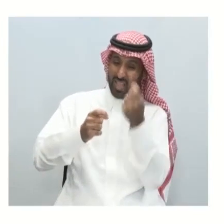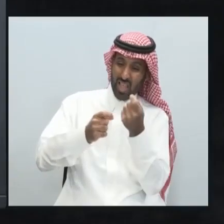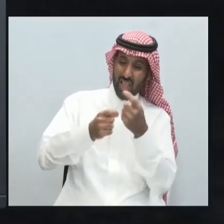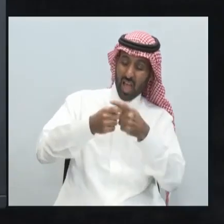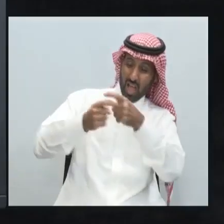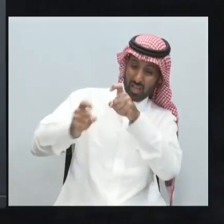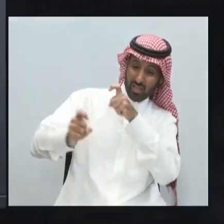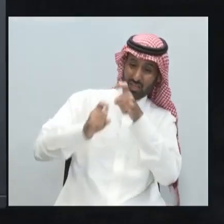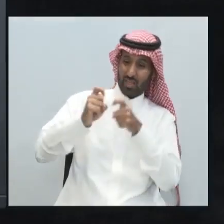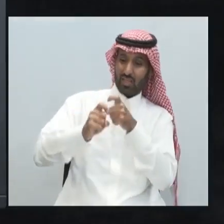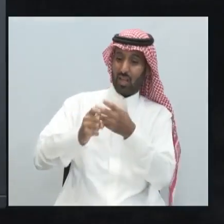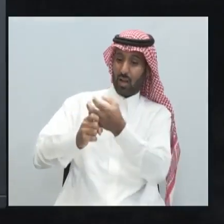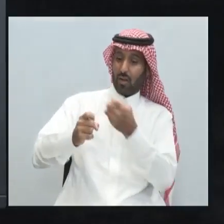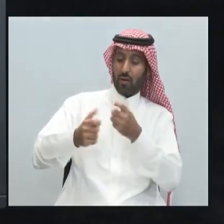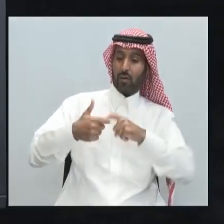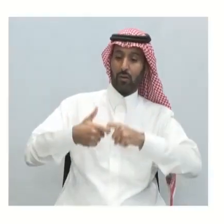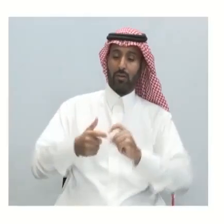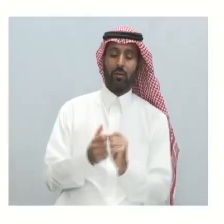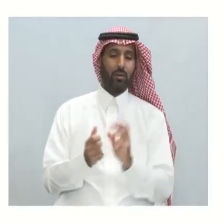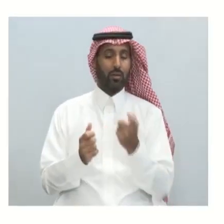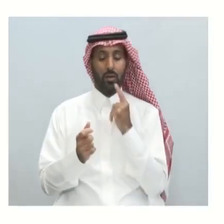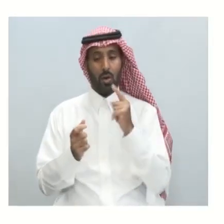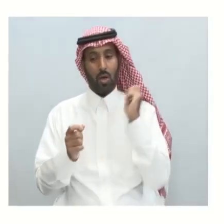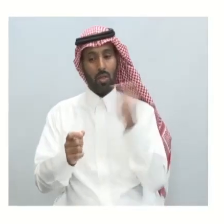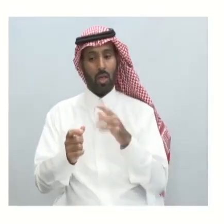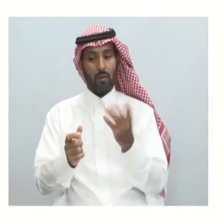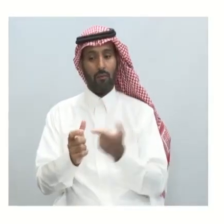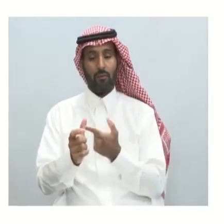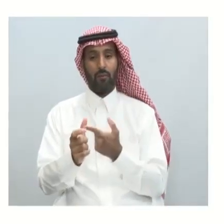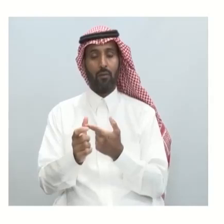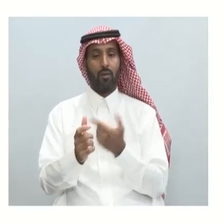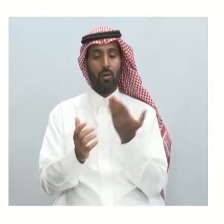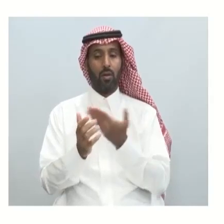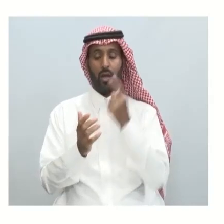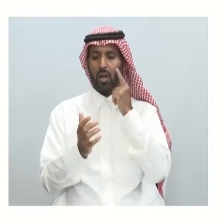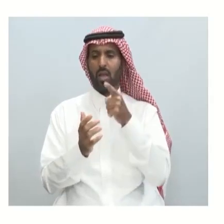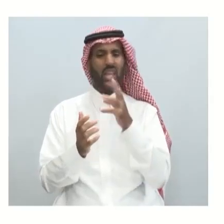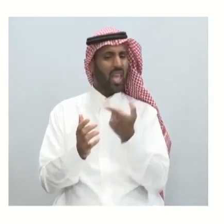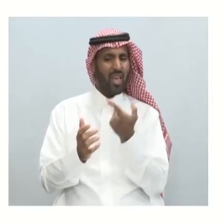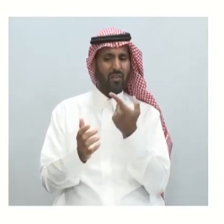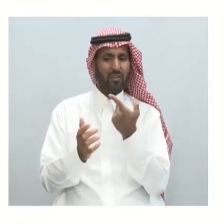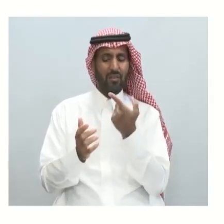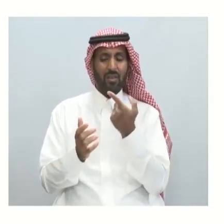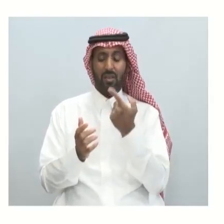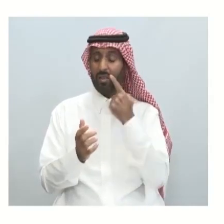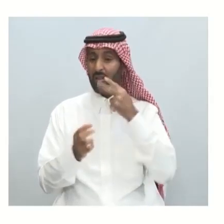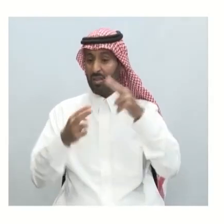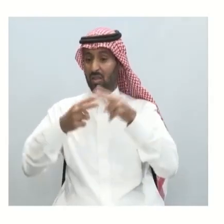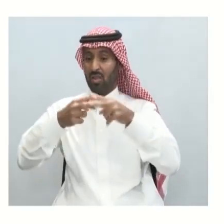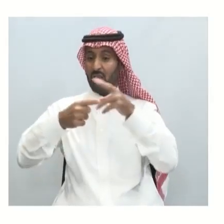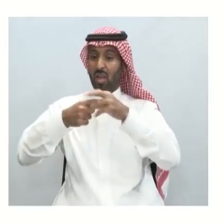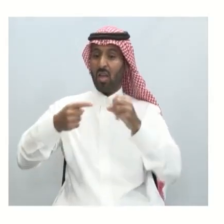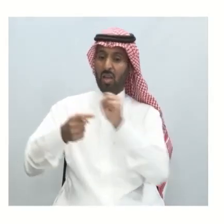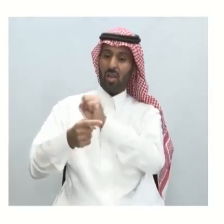للالكترونات في الرابطه ما هي الاهداف الاهداف نصف كيف تستخدم الكهروسالبيه